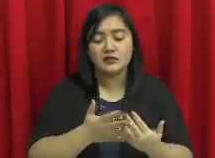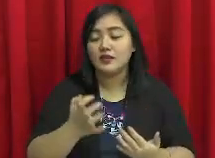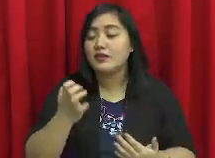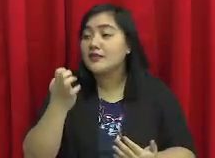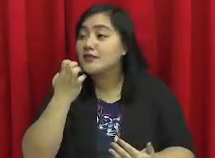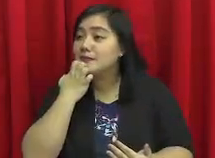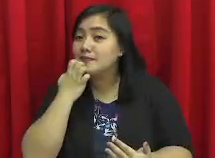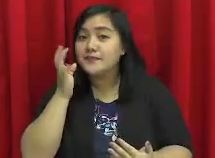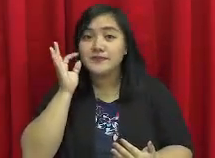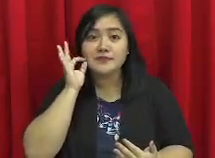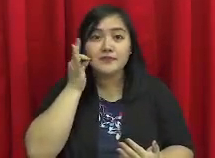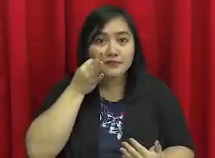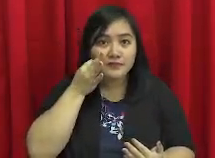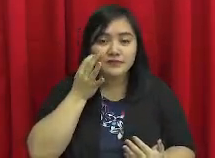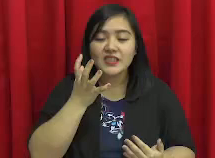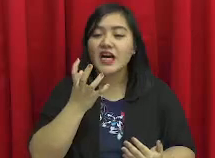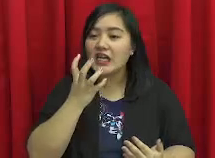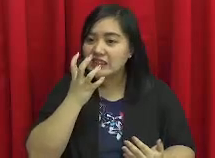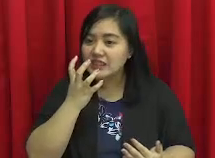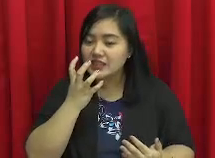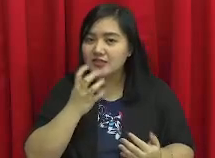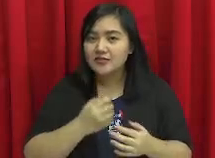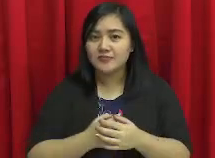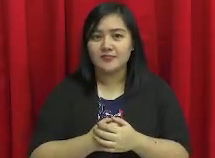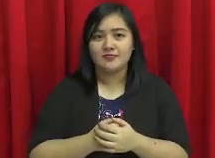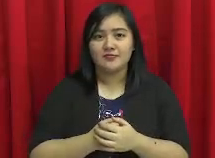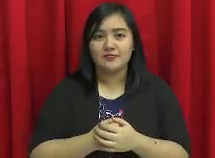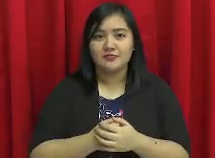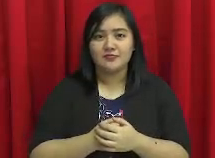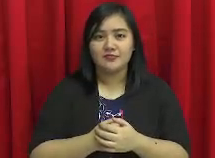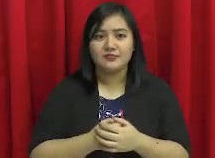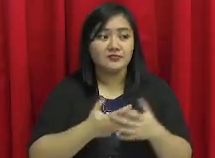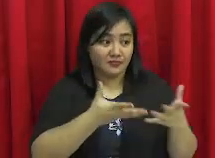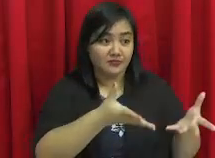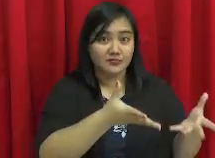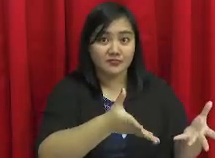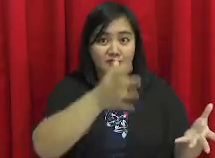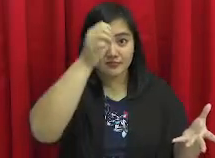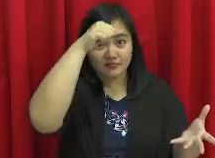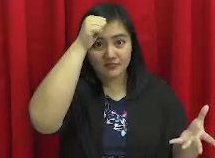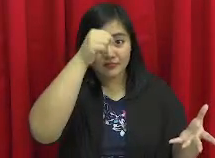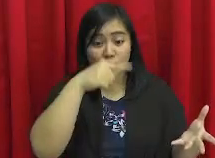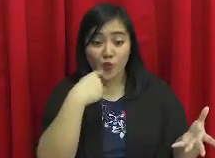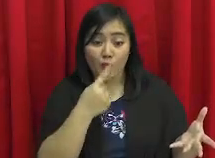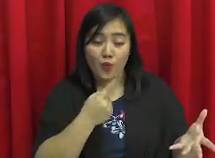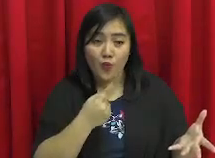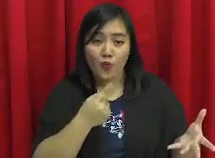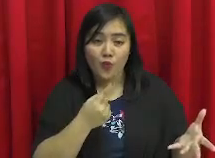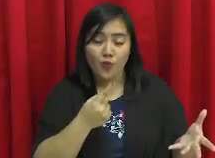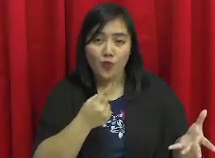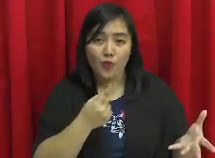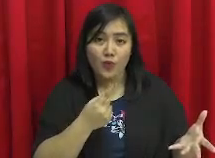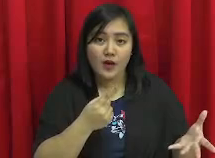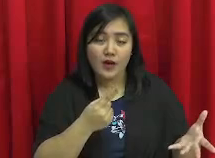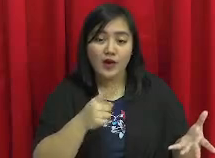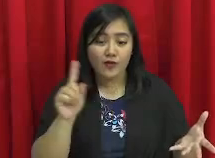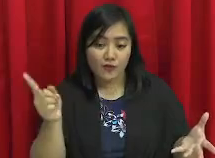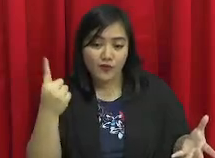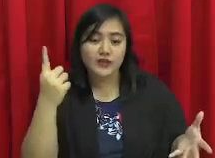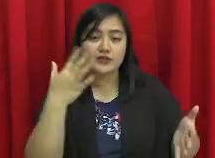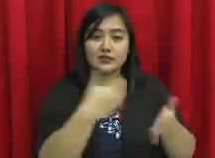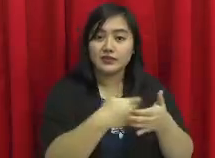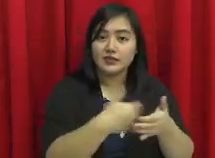Siya pa yung napakagat. Kung sino pa yung mas close, mas naunang naging close sa nagbigay